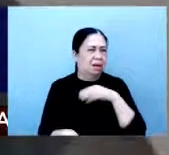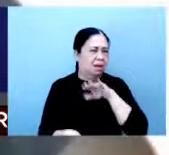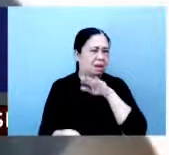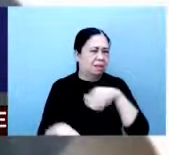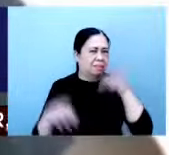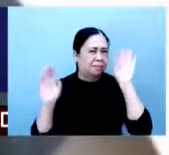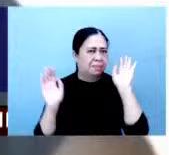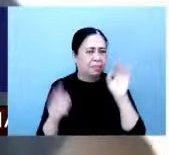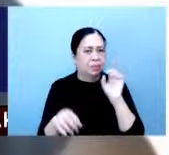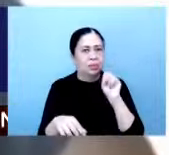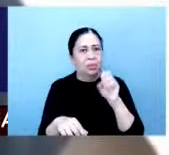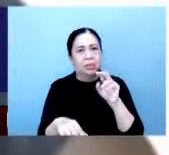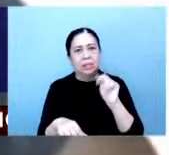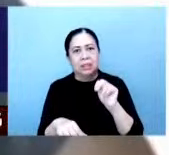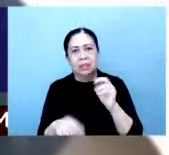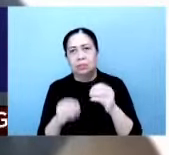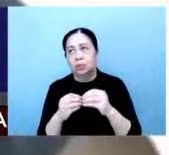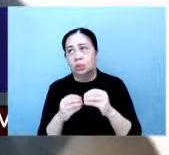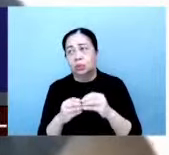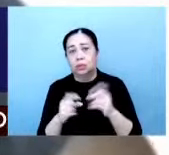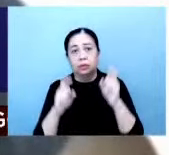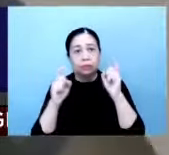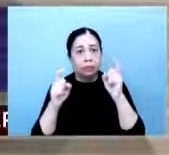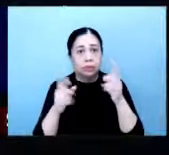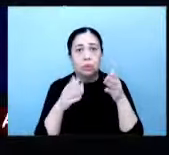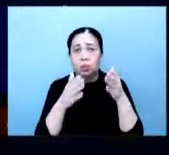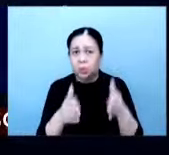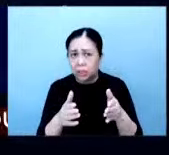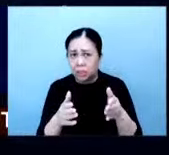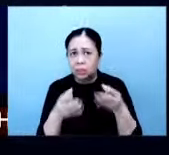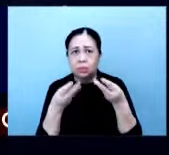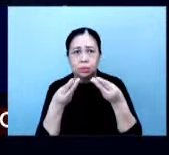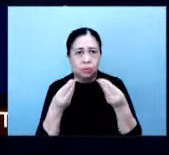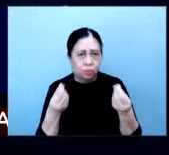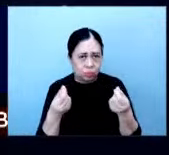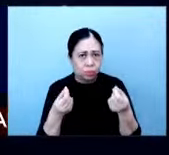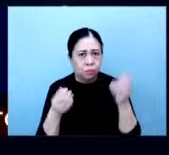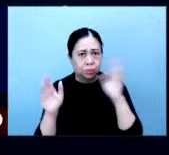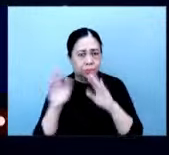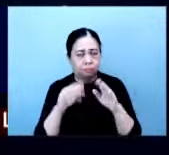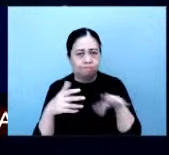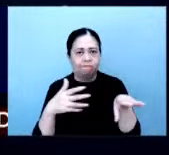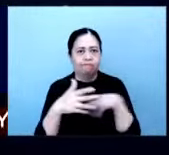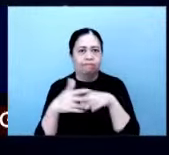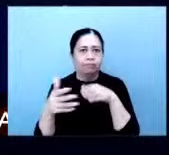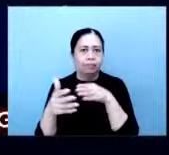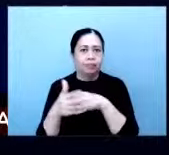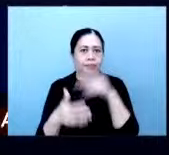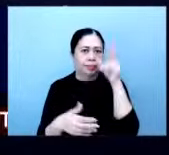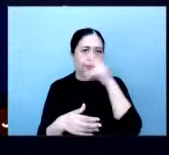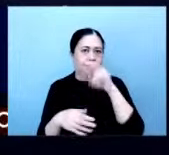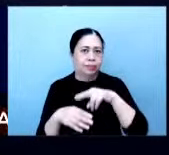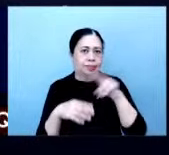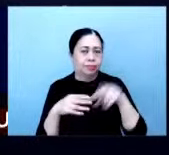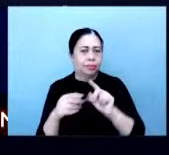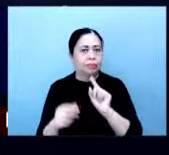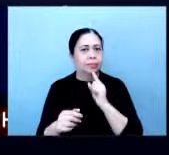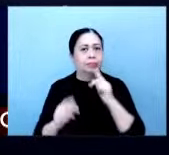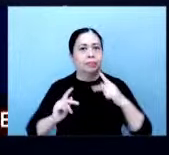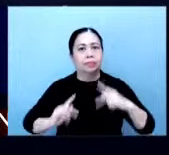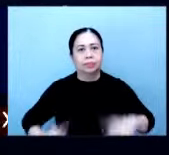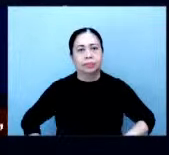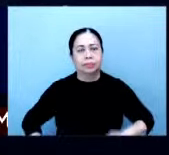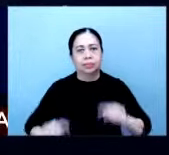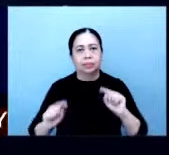merong faster way to resolve it sinampahan na ng reklamong gross negligence resulting to serious physical injury sa